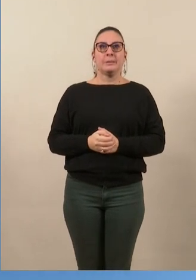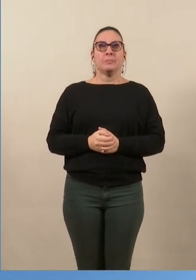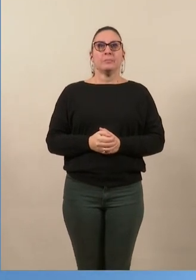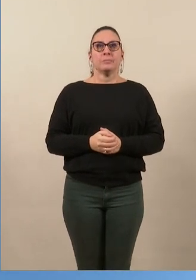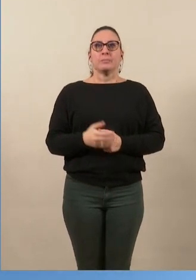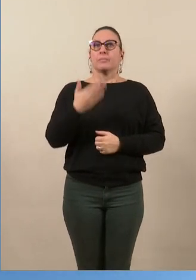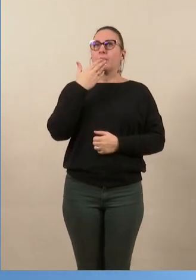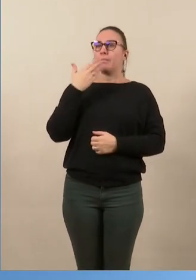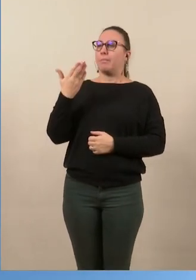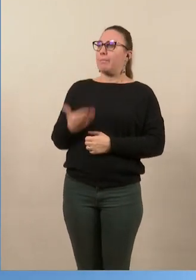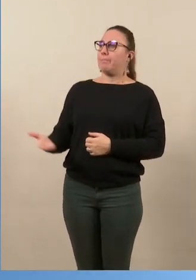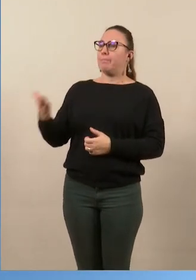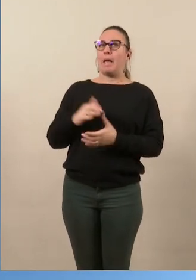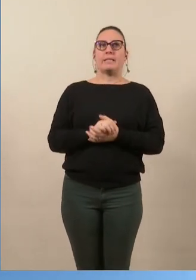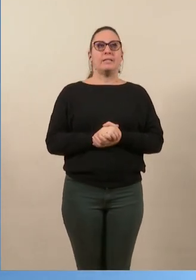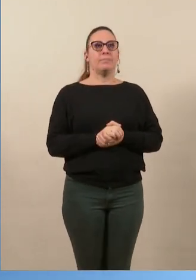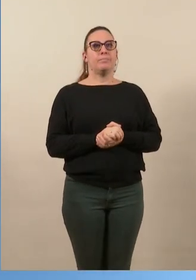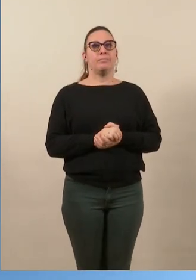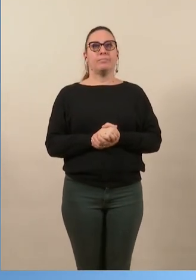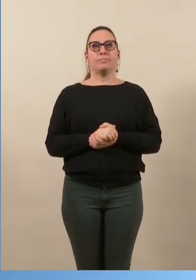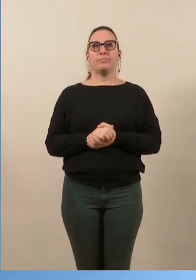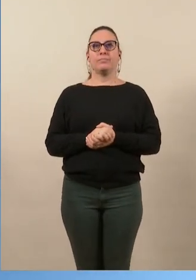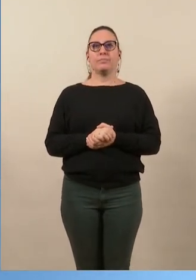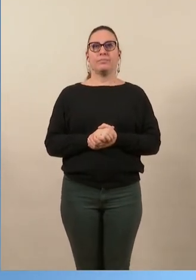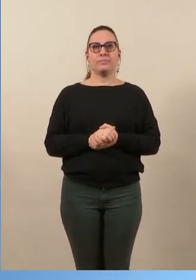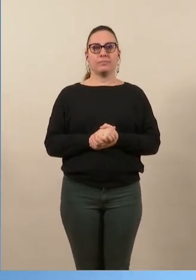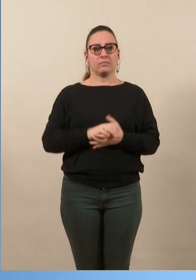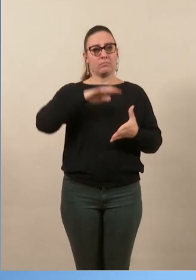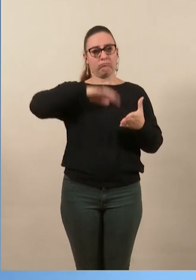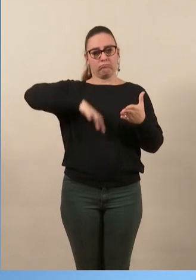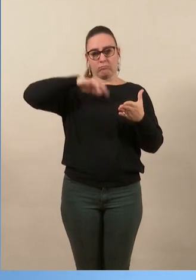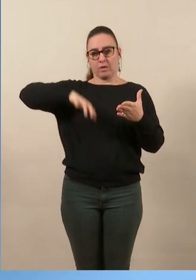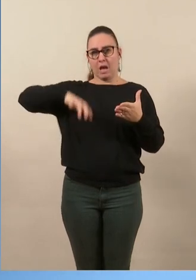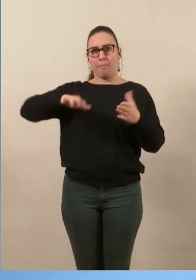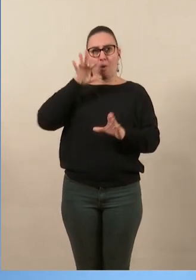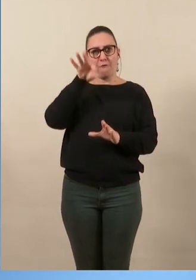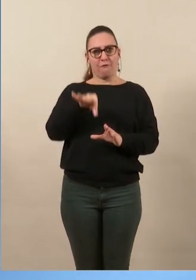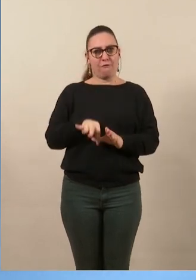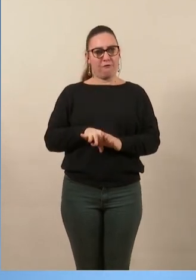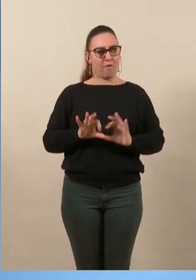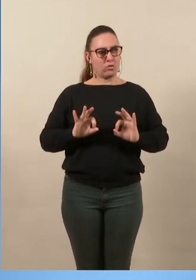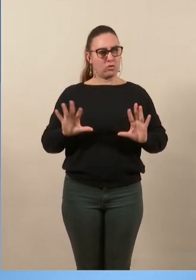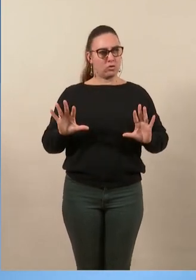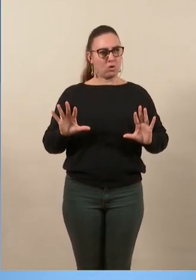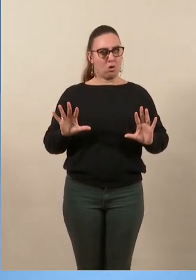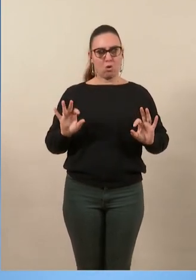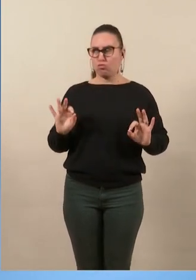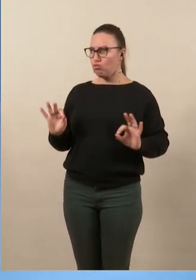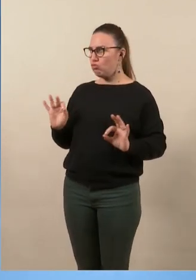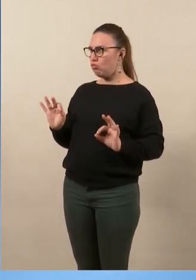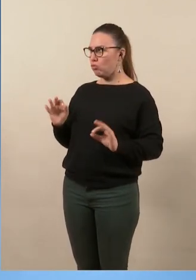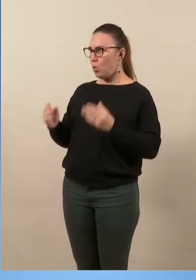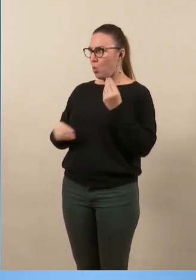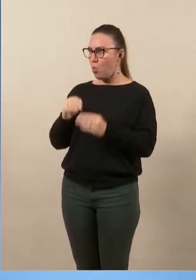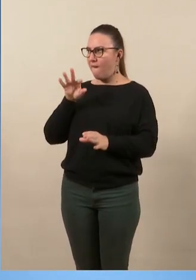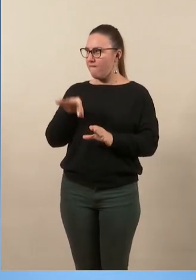merci beaucoup euh c'est un rapport sans vote il me semble ou est-ce qu'il faut qu'on